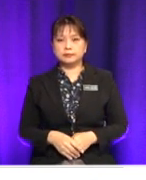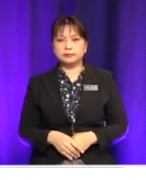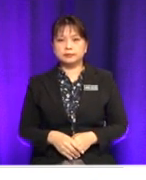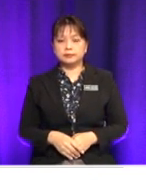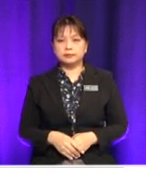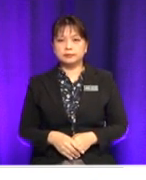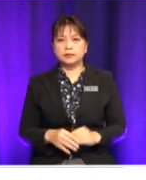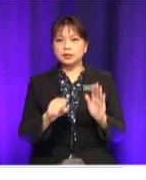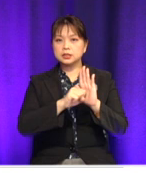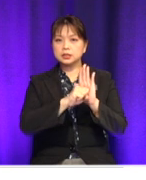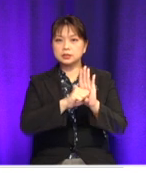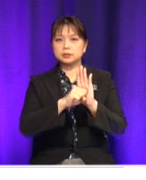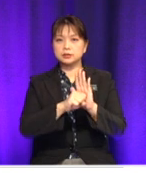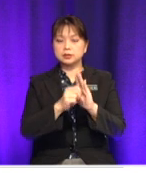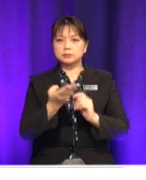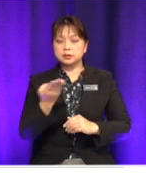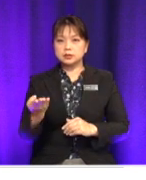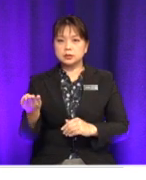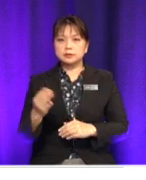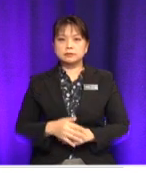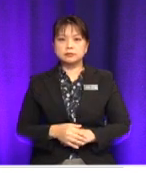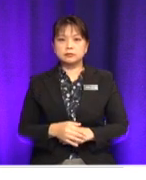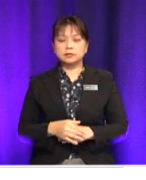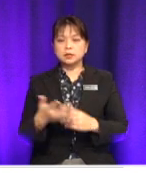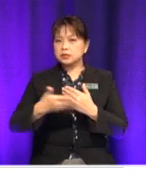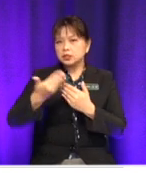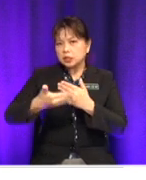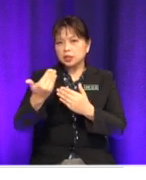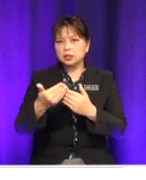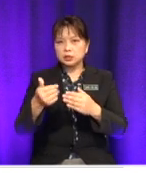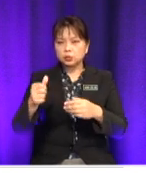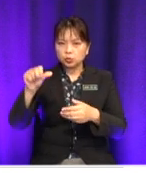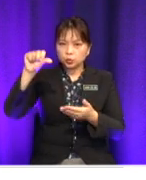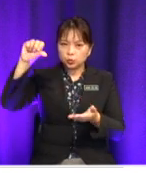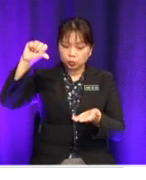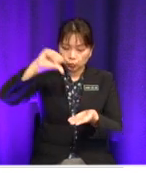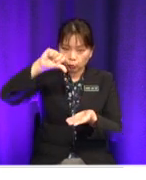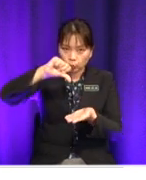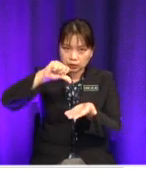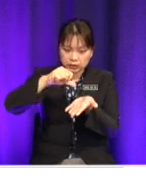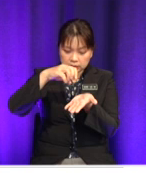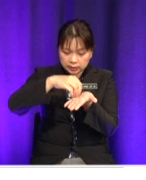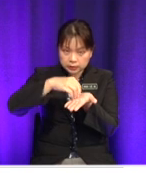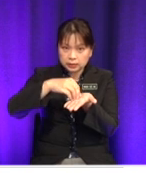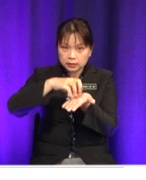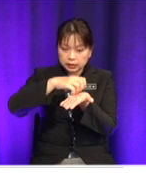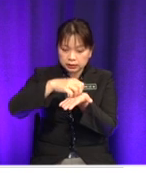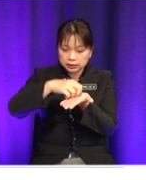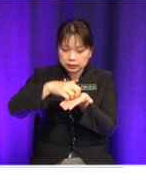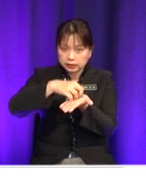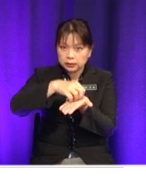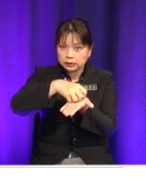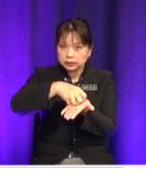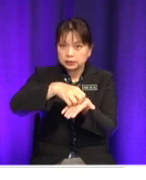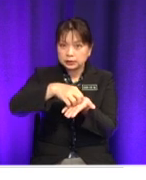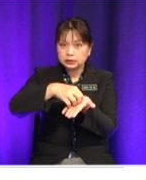tuh tuh bahan nih maksudnya bahan nih Mudah menghakis jadi bila kita tidak mengendalikan Suatu bahan kimia dengan simbol-simbol tertentu